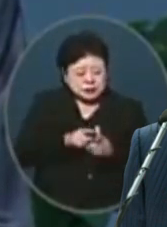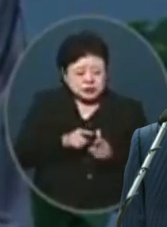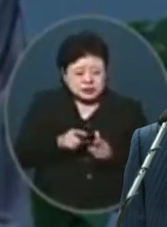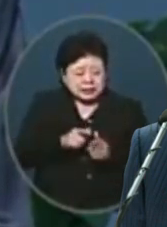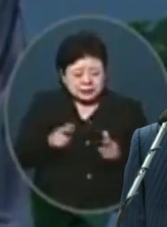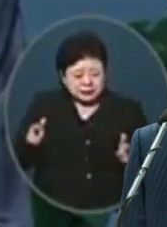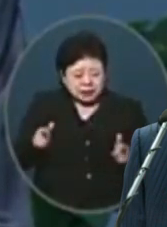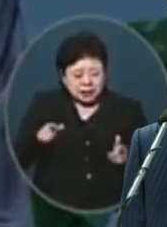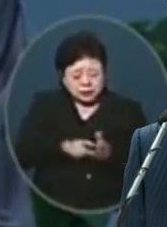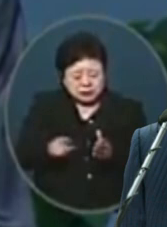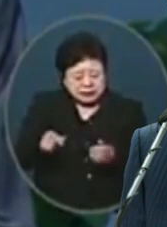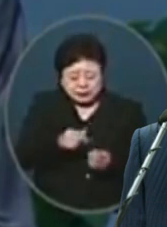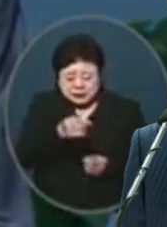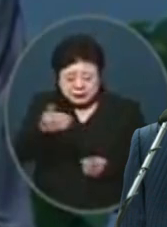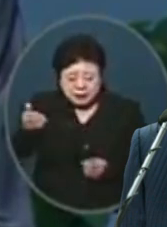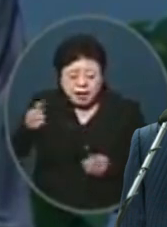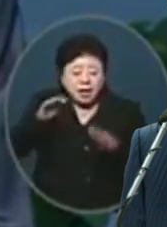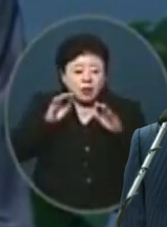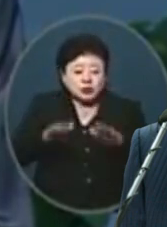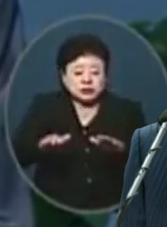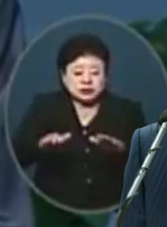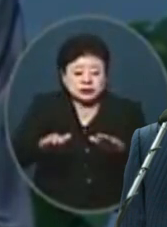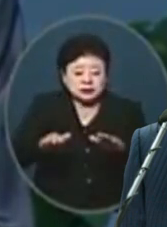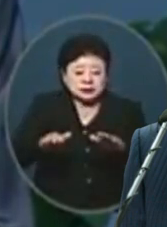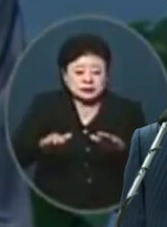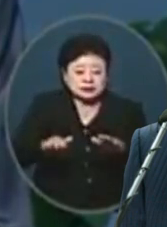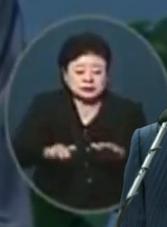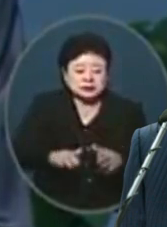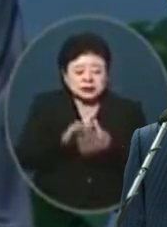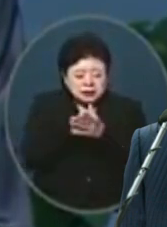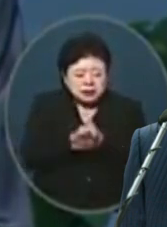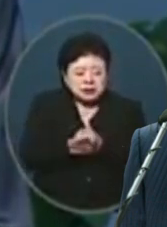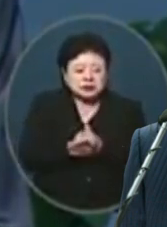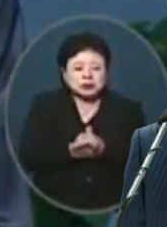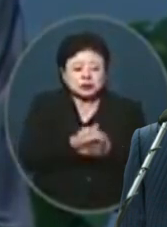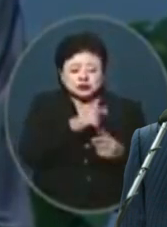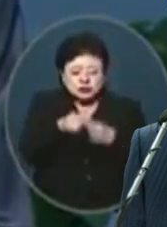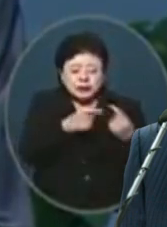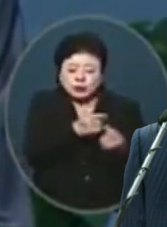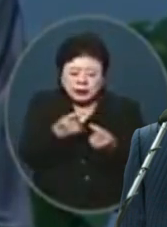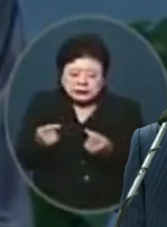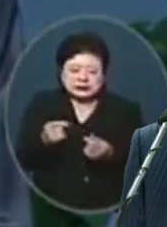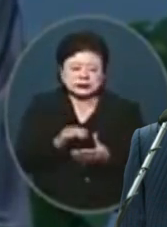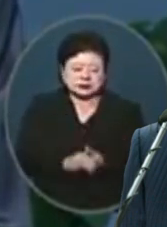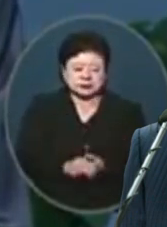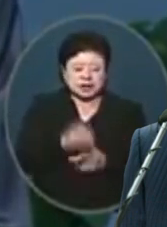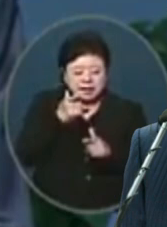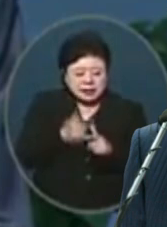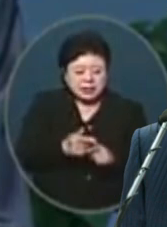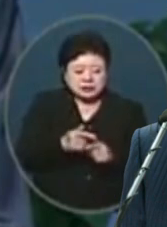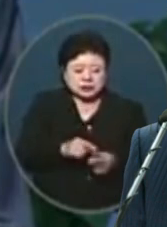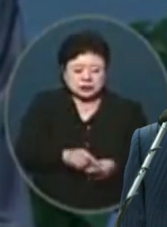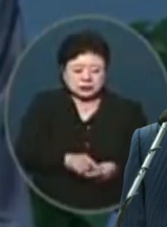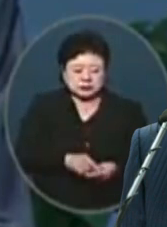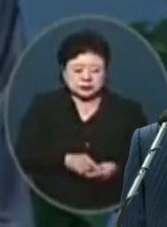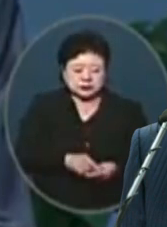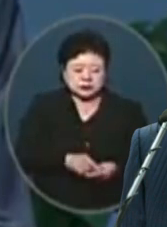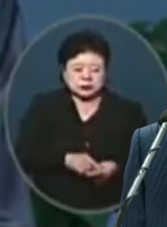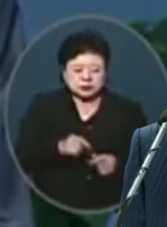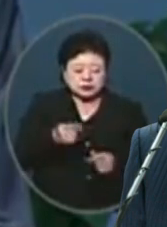않거나 타락한 사람은 오늘 제 기도를 따라해 주시면 예수님의 품 안에 안길 수